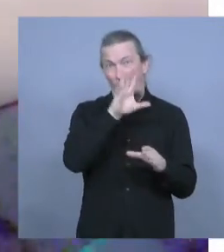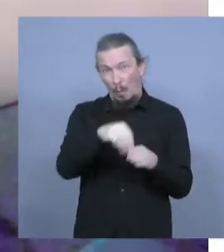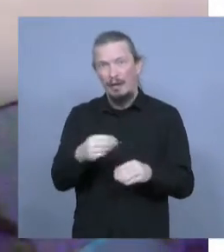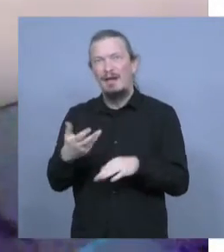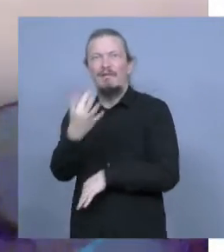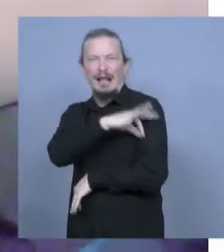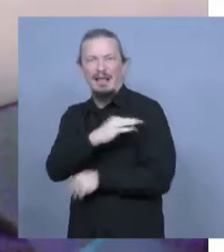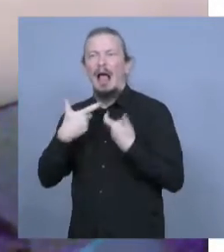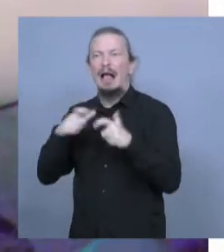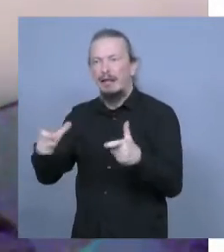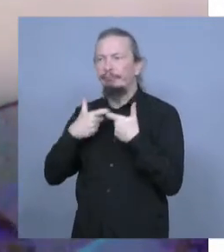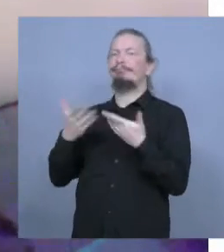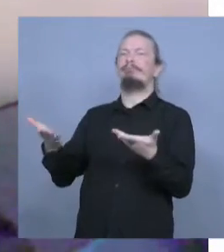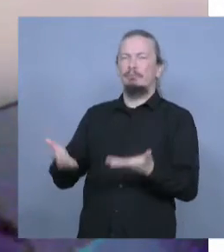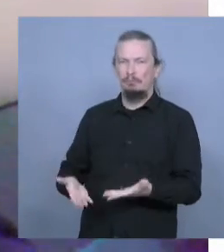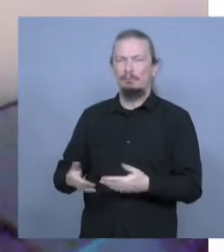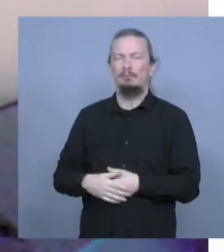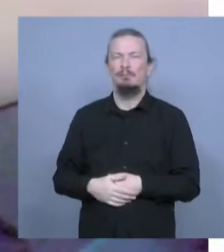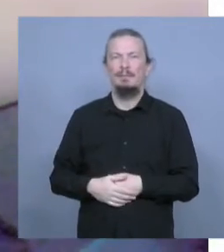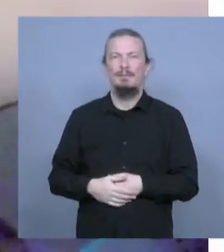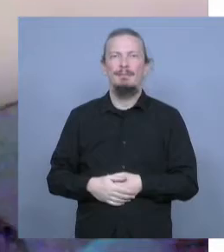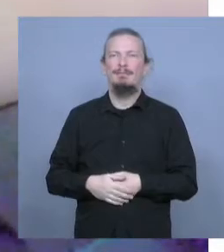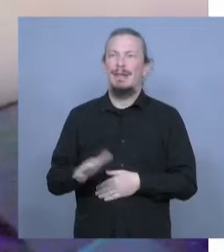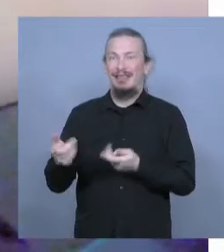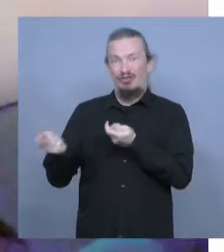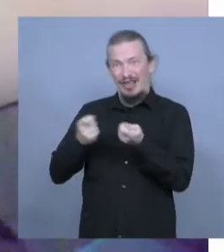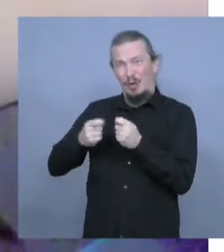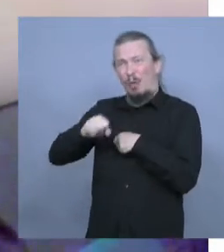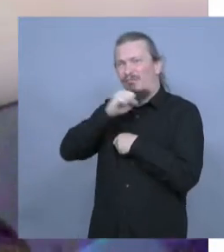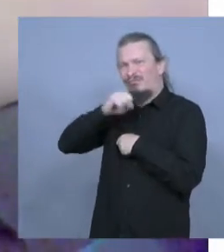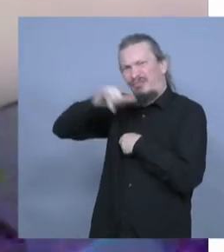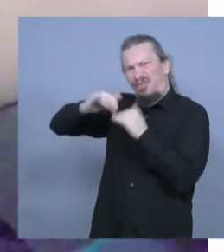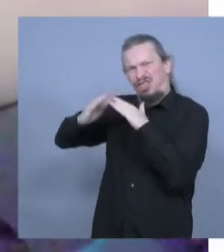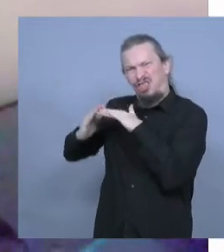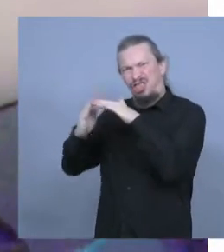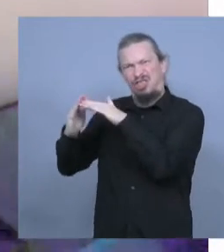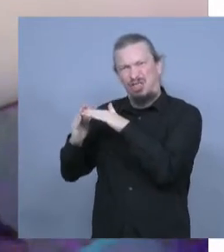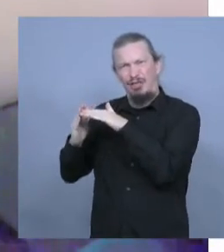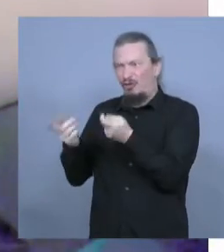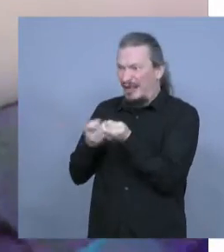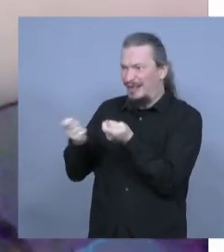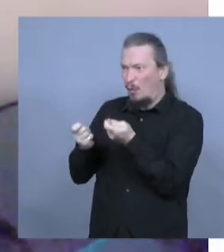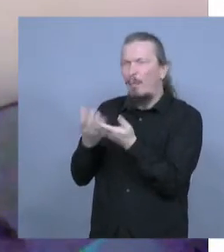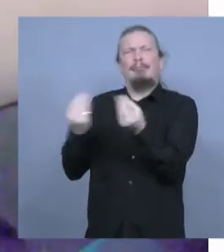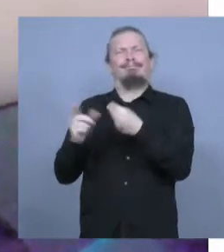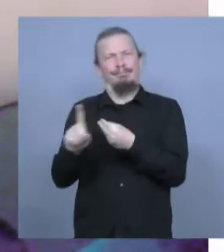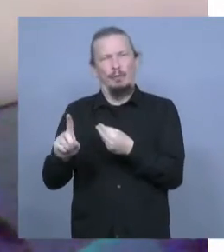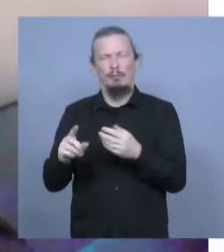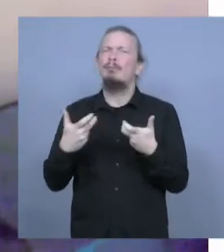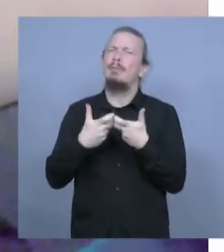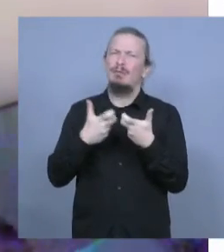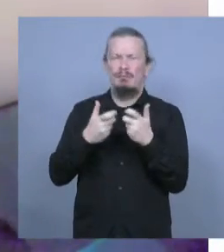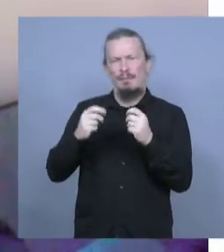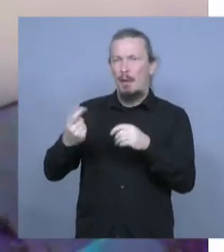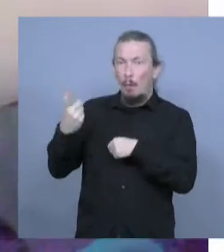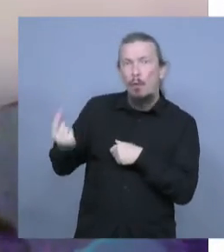vaccination. Mais cela relève de la gestion des bidonvilles existants et non de leur résorption. Pour aller plus loin, l'accompagnement